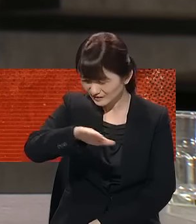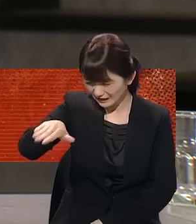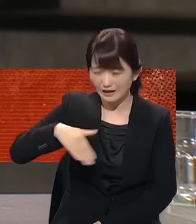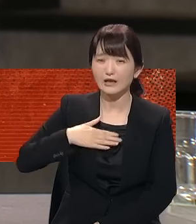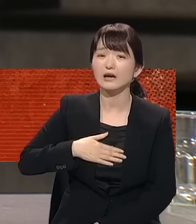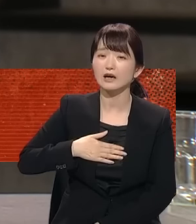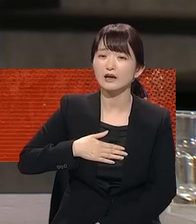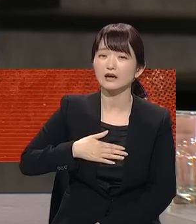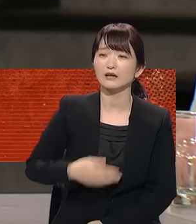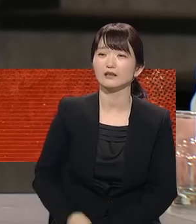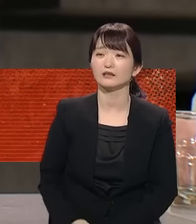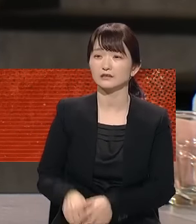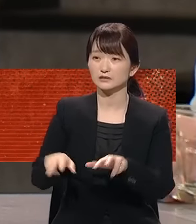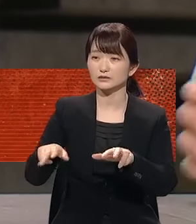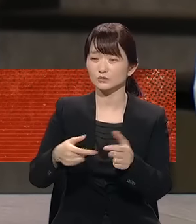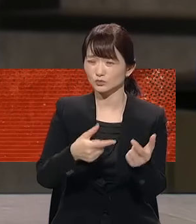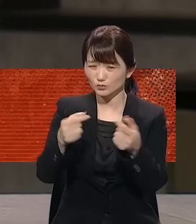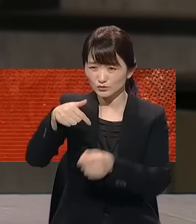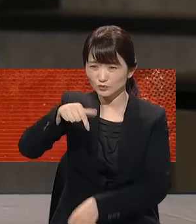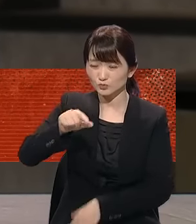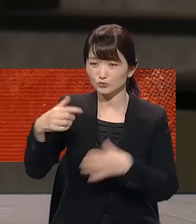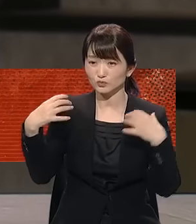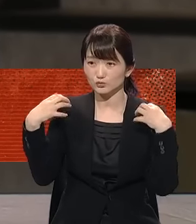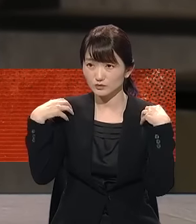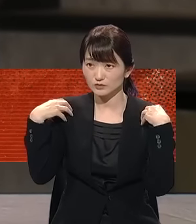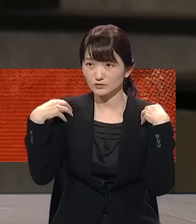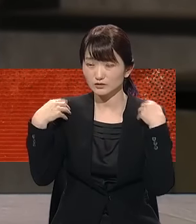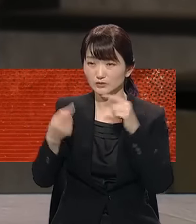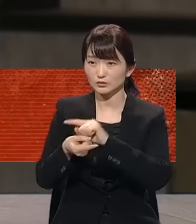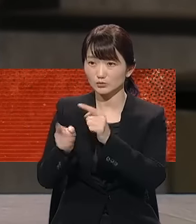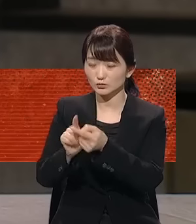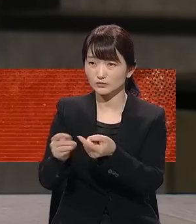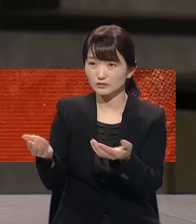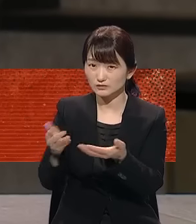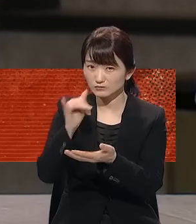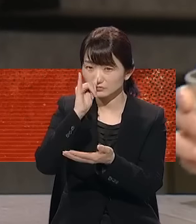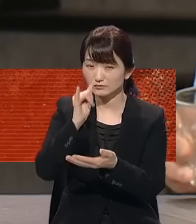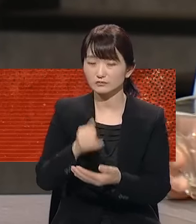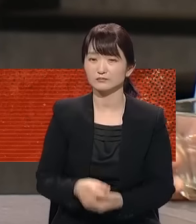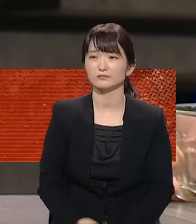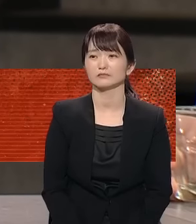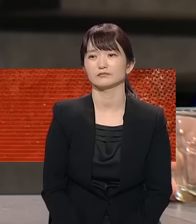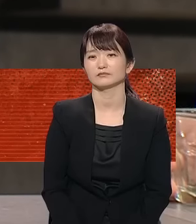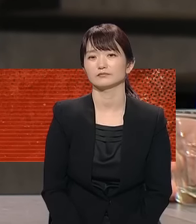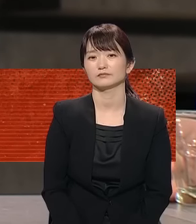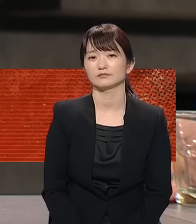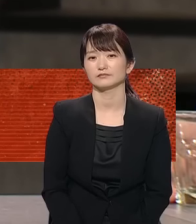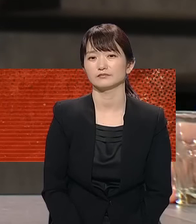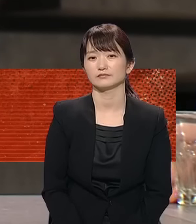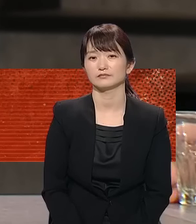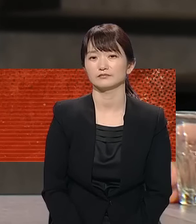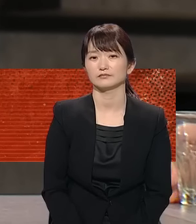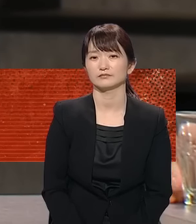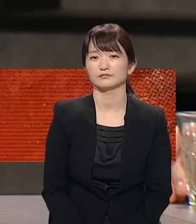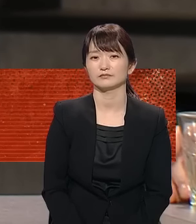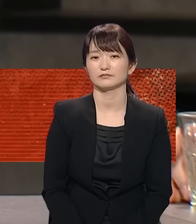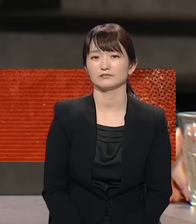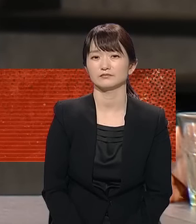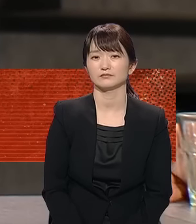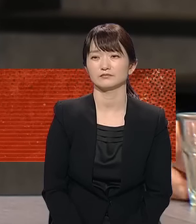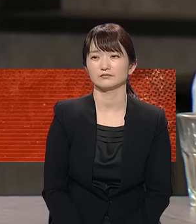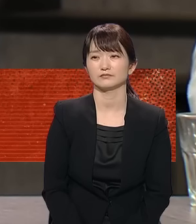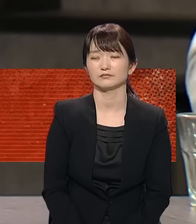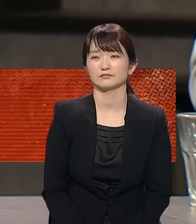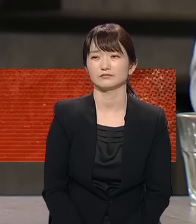않겠습니까 지금도 같은 군청에서 함께 고개를 들고 일을 한다라고 하니까 참 어떻게 보면은이